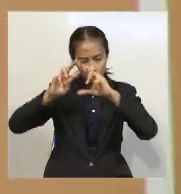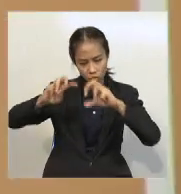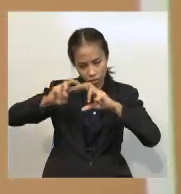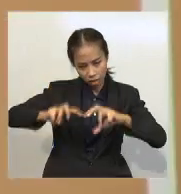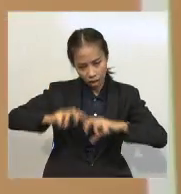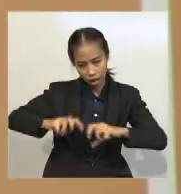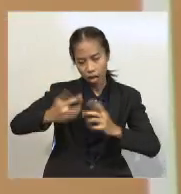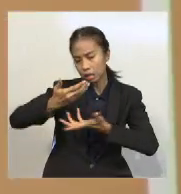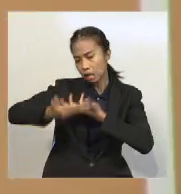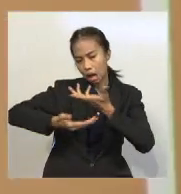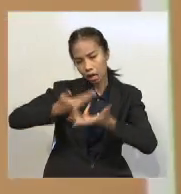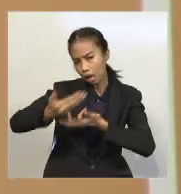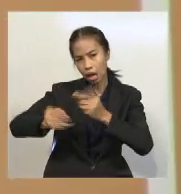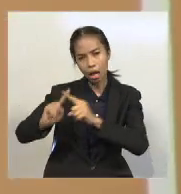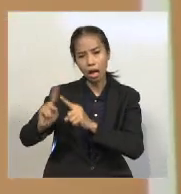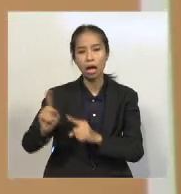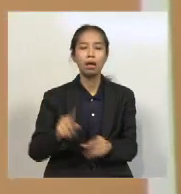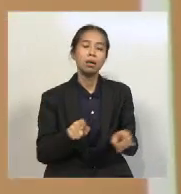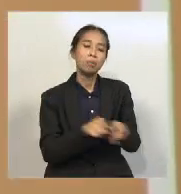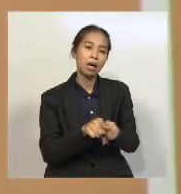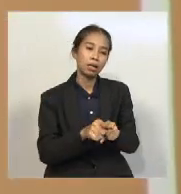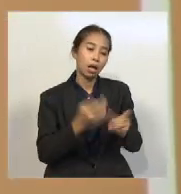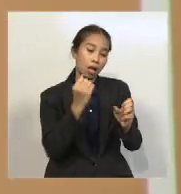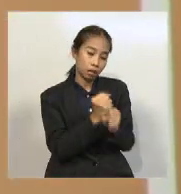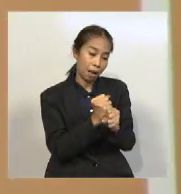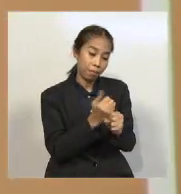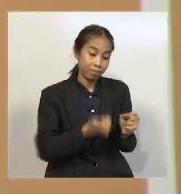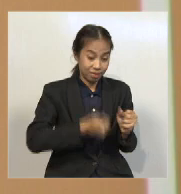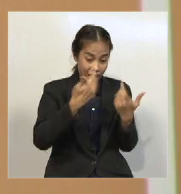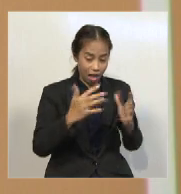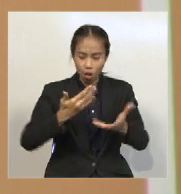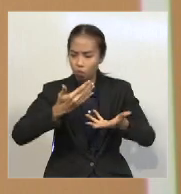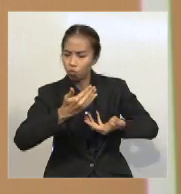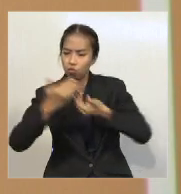ต้องการของตลาดไม่ใช่ผลิตได้แล้วส่งขายทันทีค่ะ